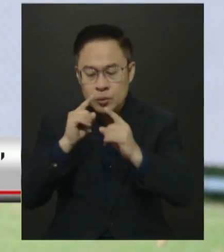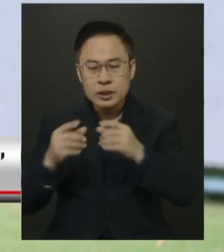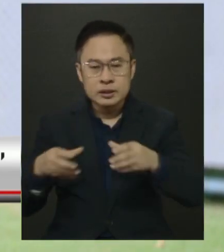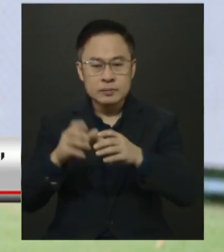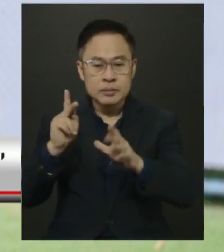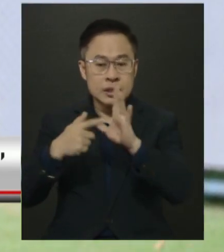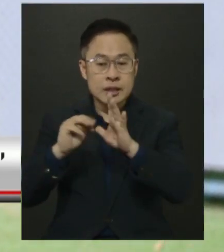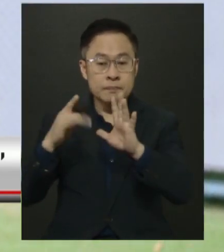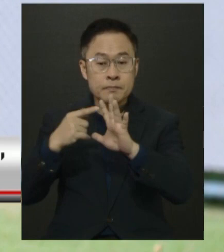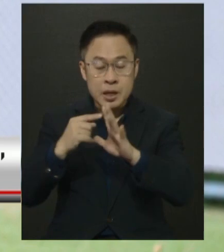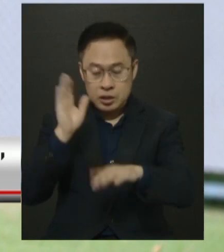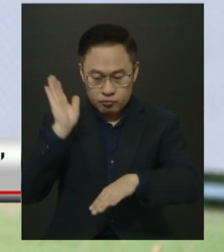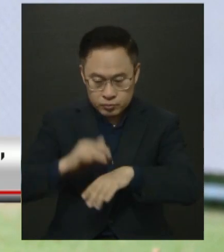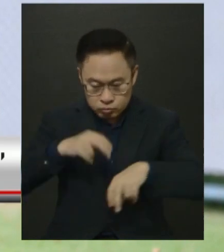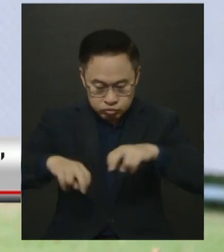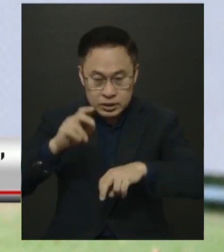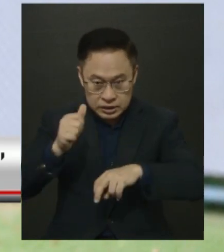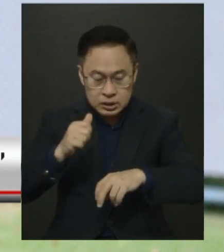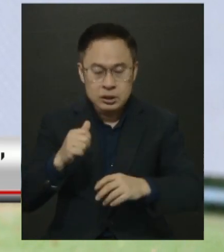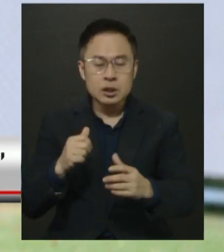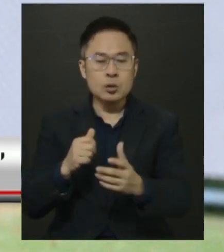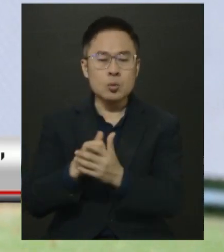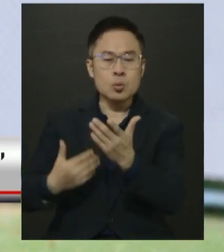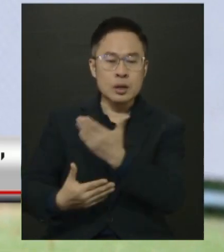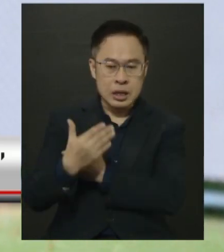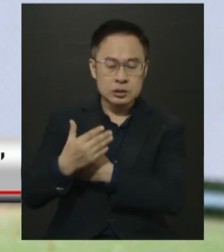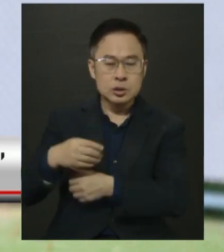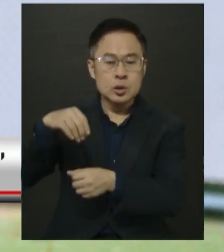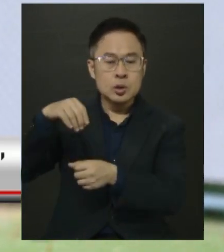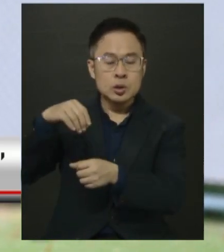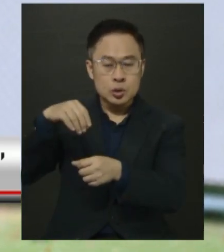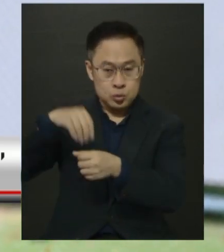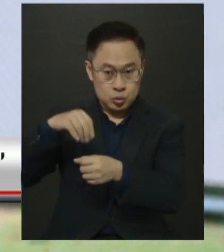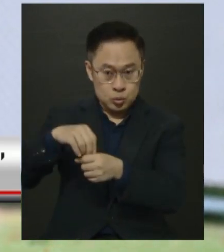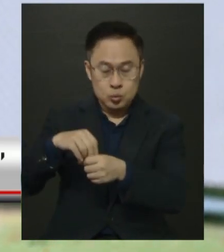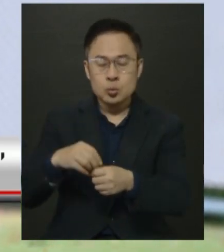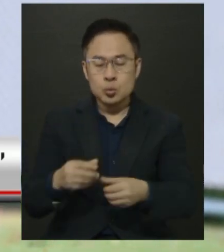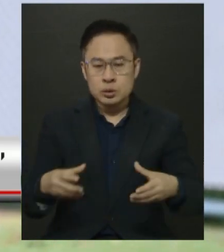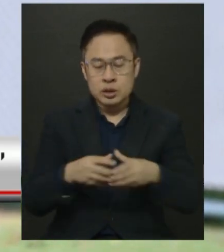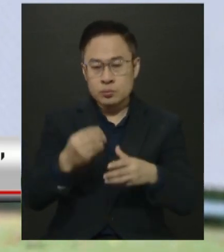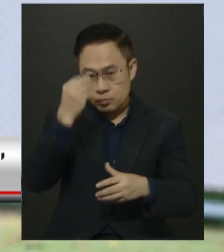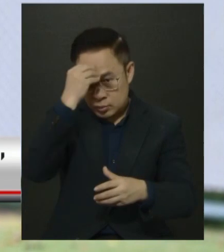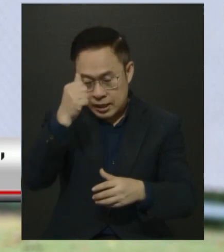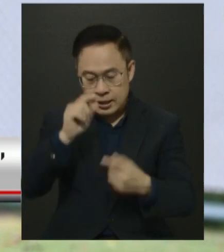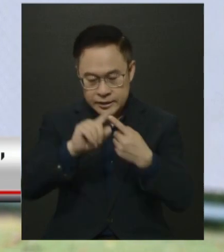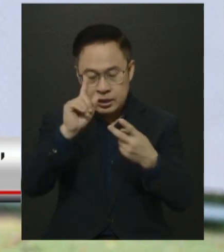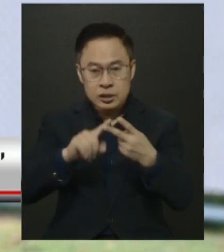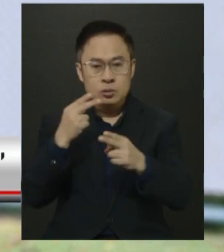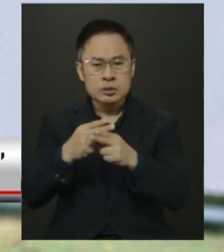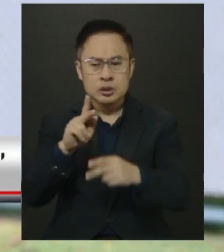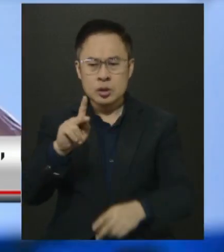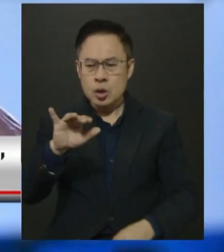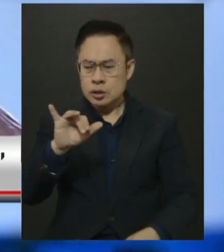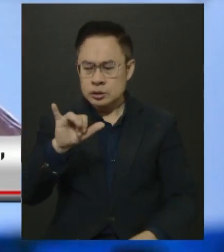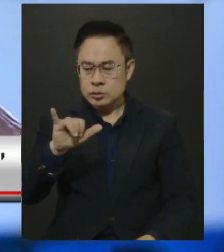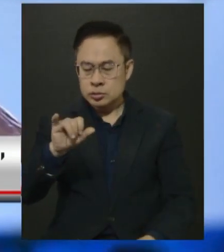แล้วก็นอกจากชานรงค์เนี่ยจริงๆก็มีอีกคนนึงคือยศกรบุรพาย ศกรบุรพานี่ก็ดีกรีทีมชาติไทยแล้วก็ทำผลงานกับทีมชาติไทยชุดเล็กได้อย่างยอดเยี่ย